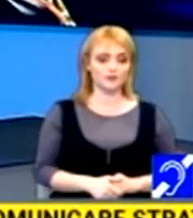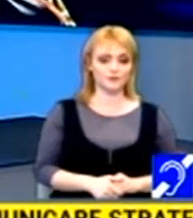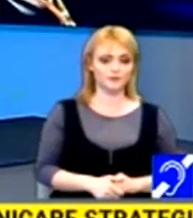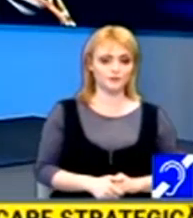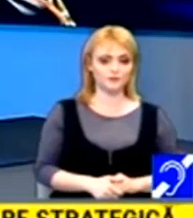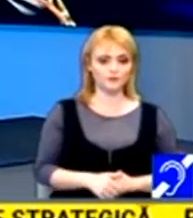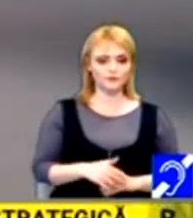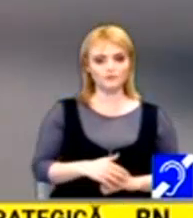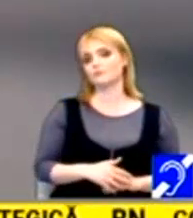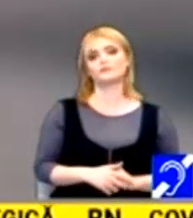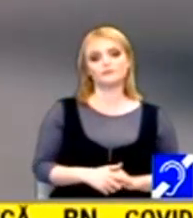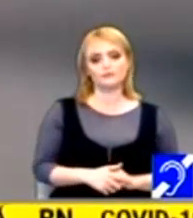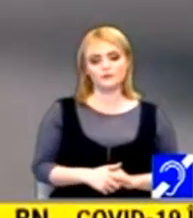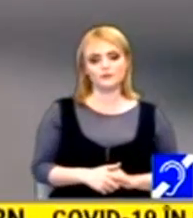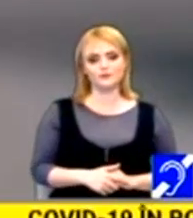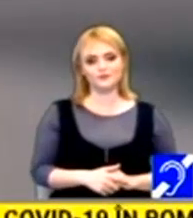europene.